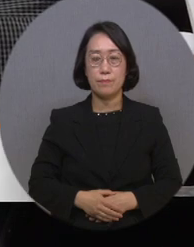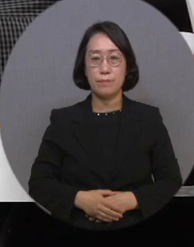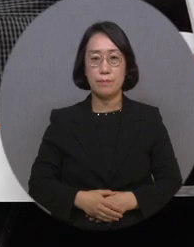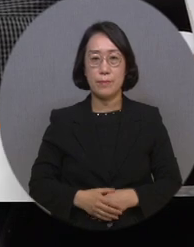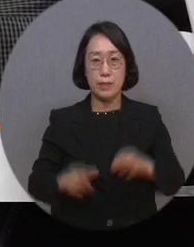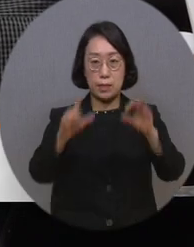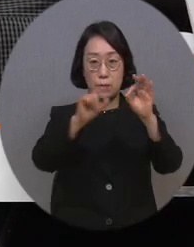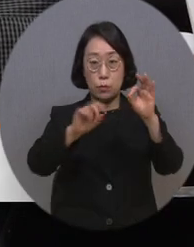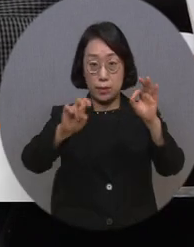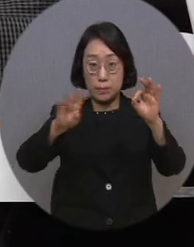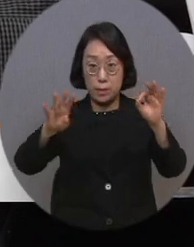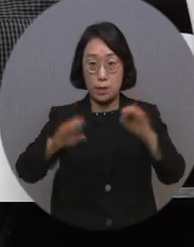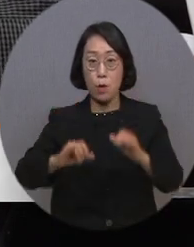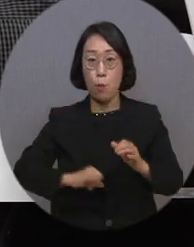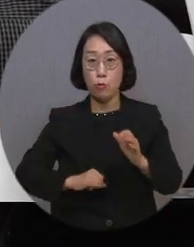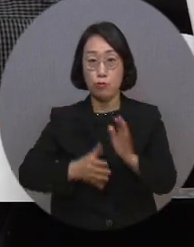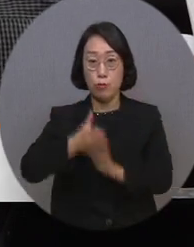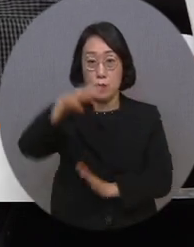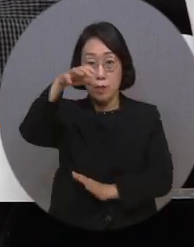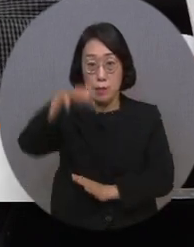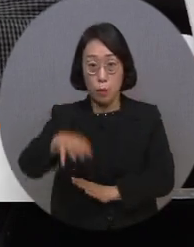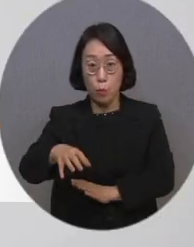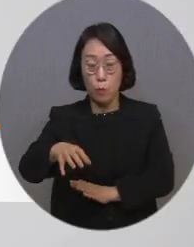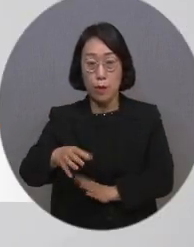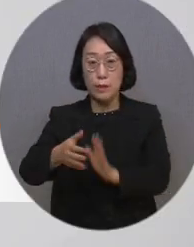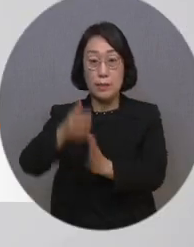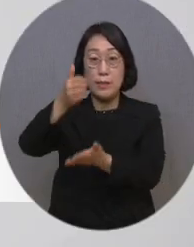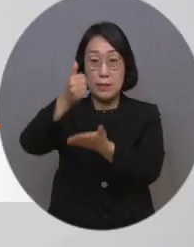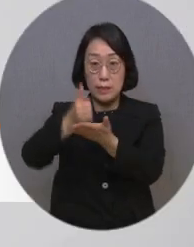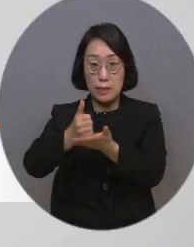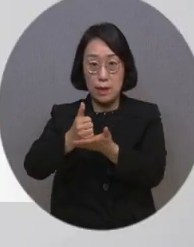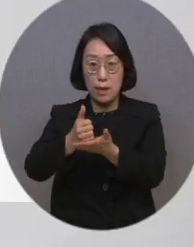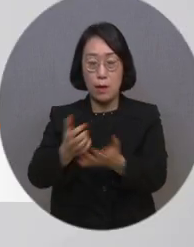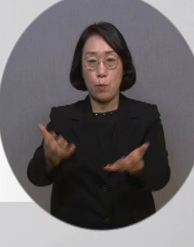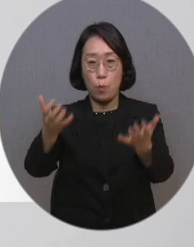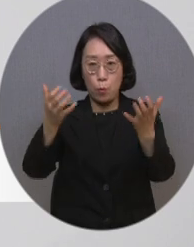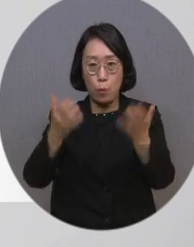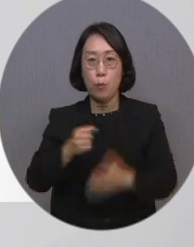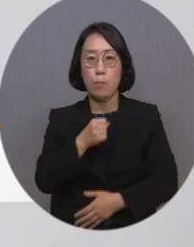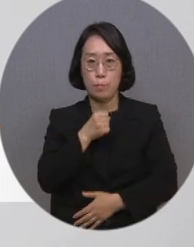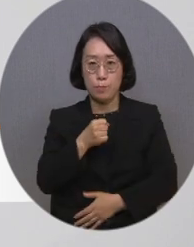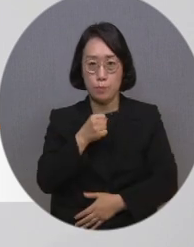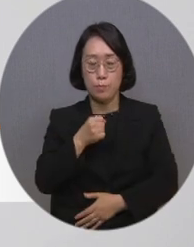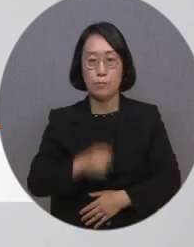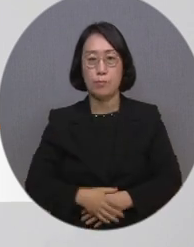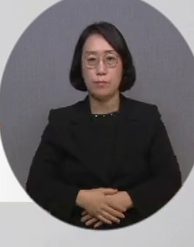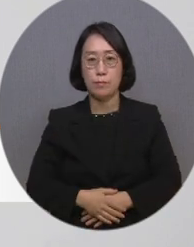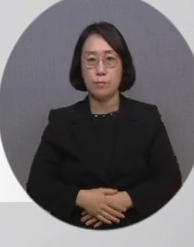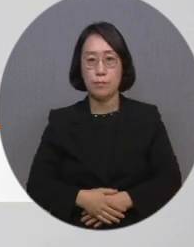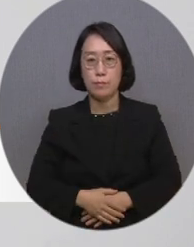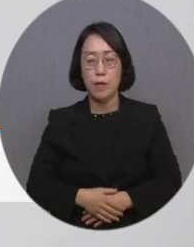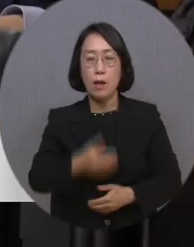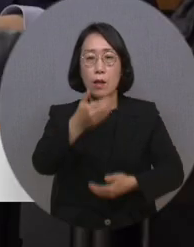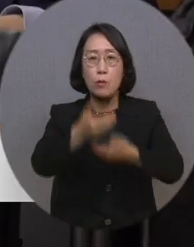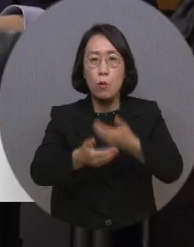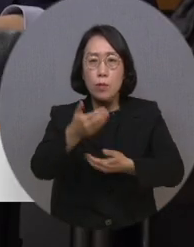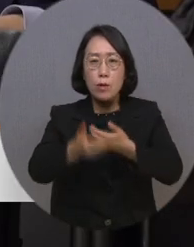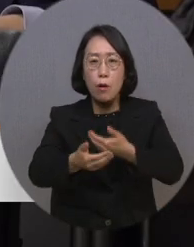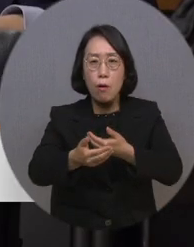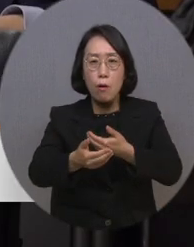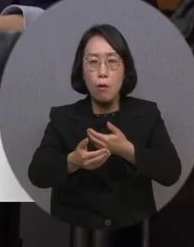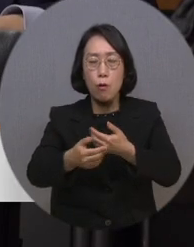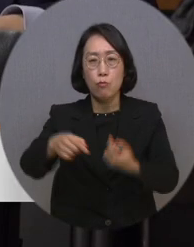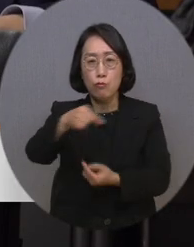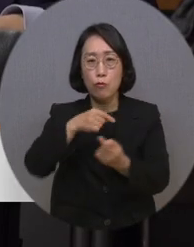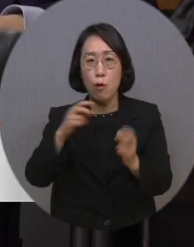지난 10월 24일 원주시청에서 원강수 원주시장이 긴급 브리핑을 진행했습니다. 고속버스 터미널을 운영하던